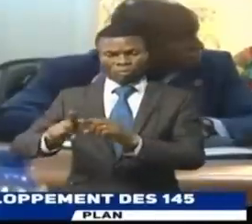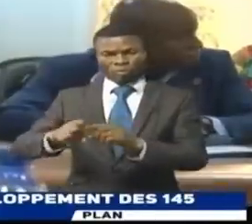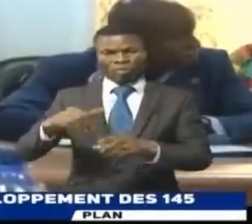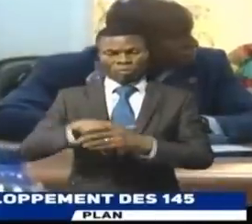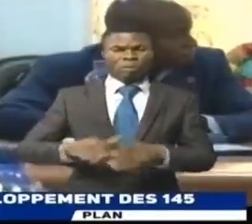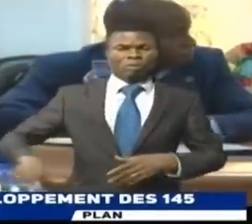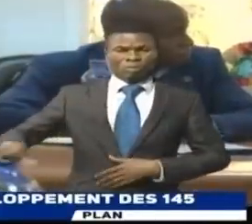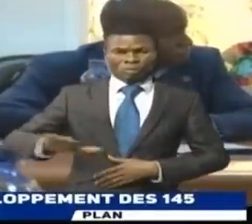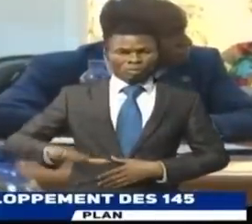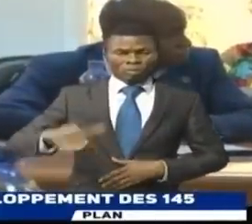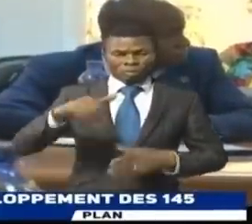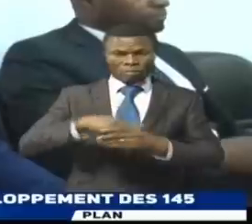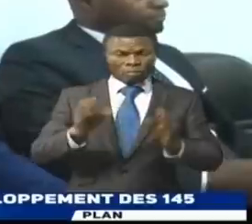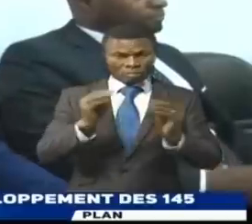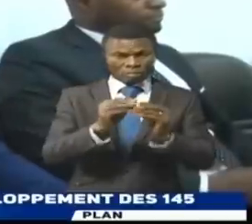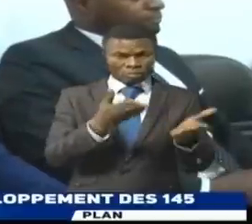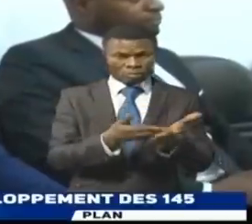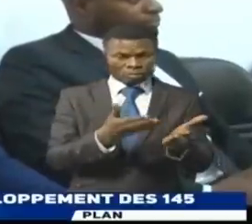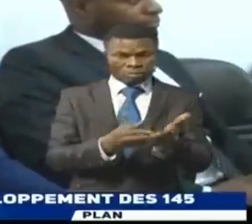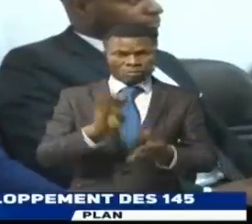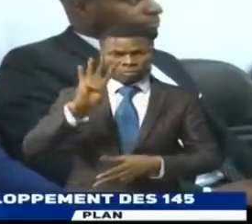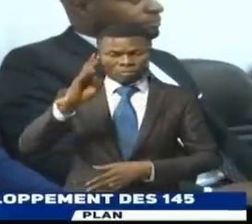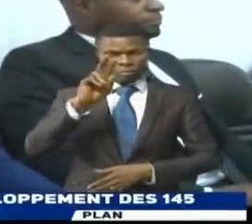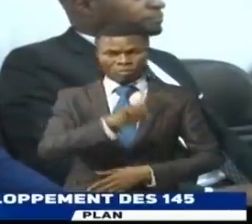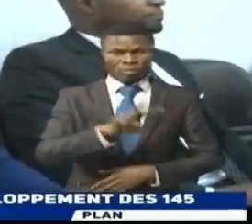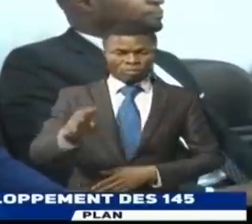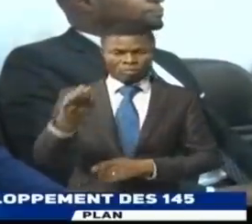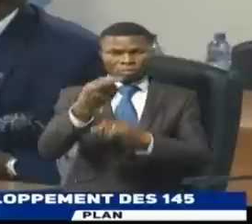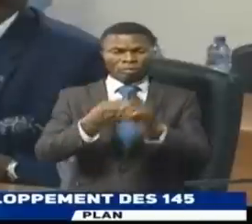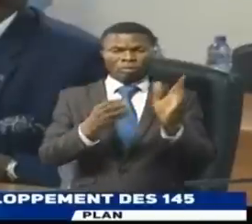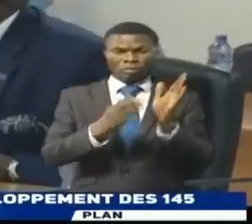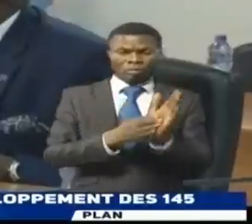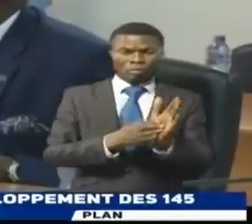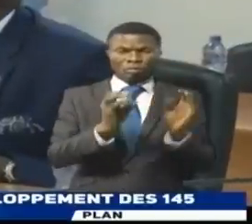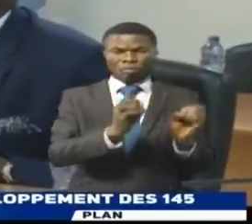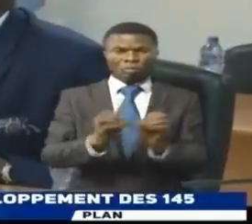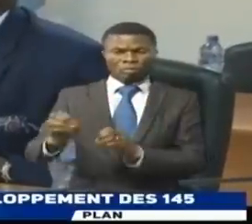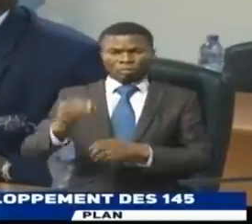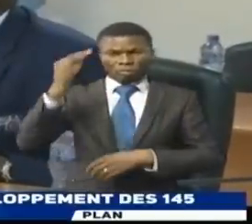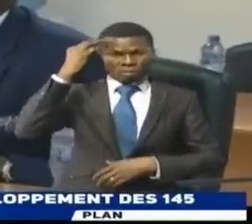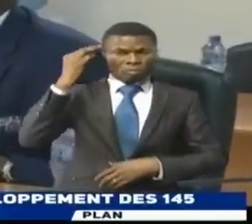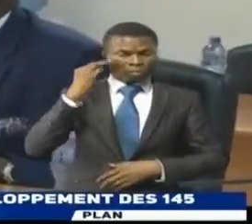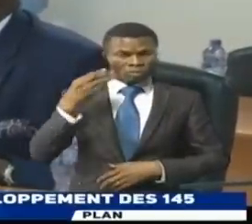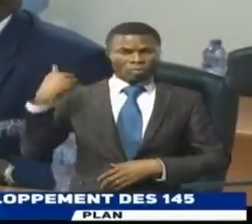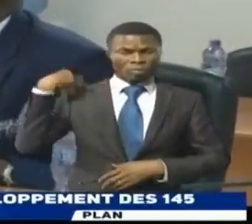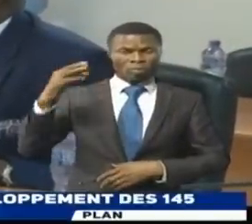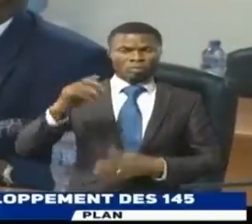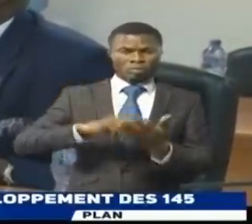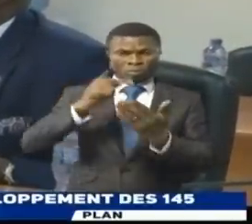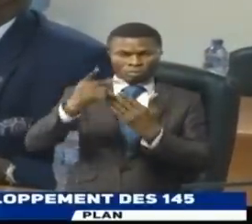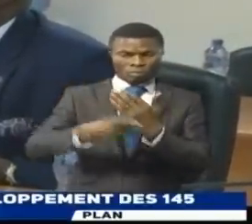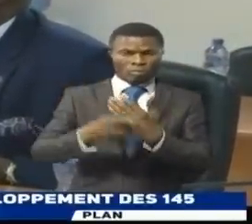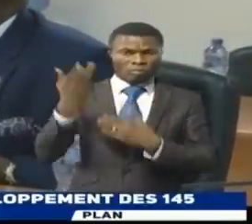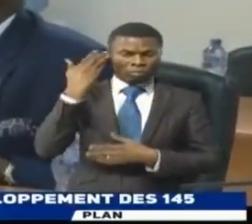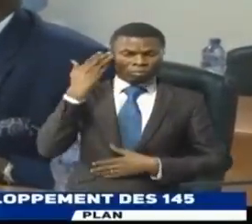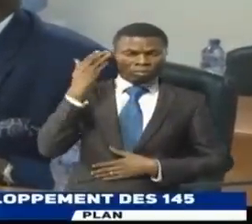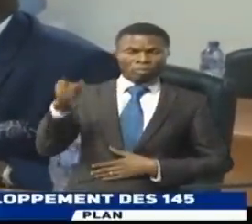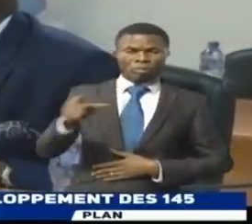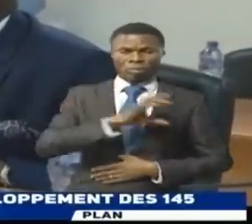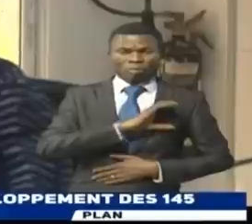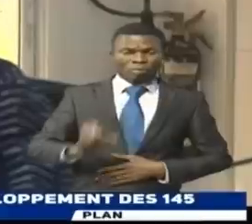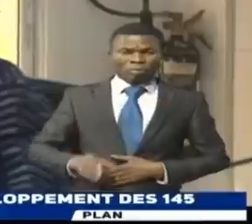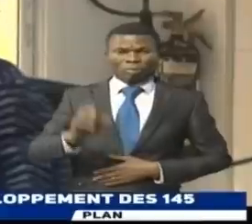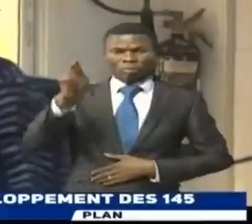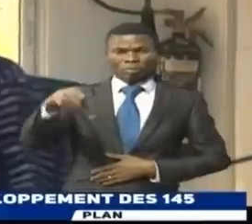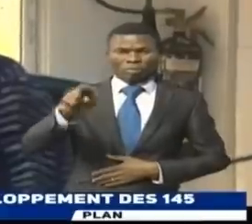pays. Au cours de cette réunion du jeudi 22 septembre, présidée par le ministre d'État du plan, Christian Mwando Simba, le